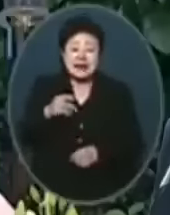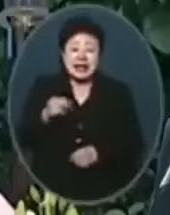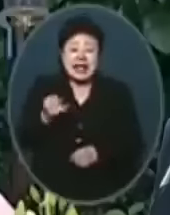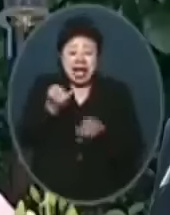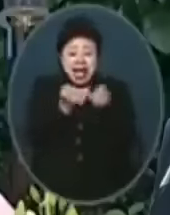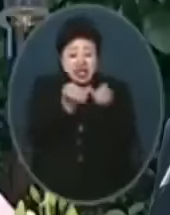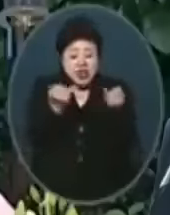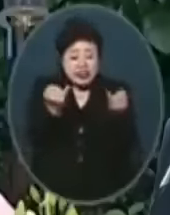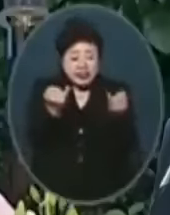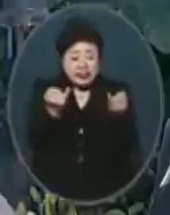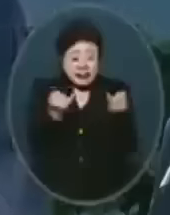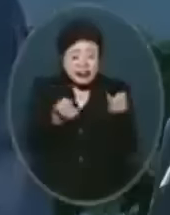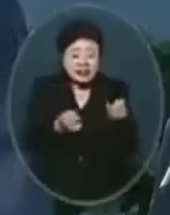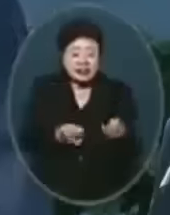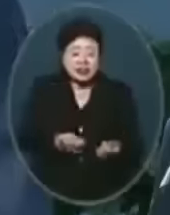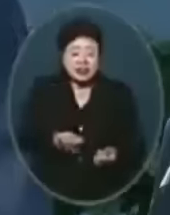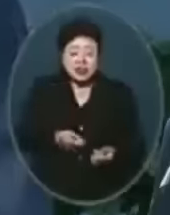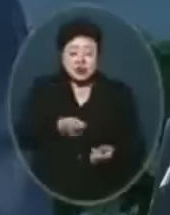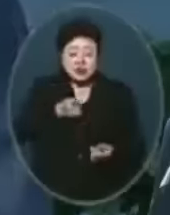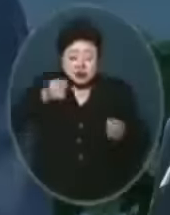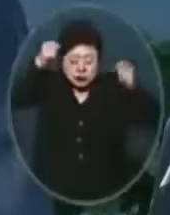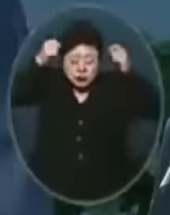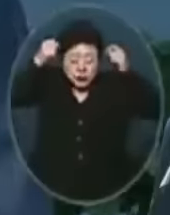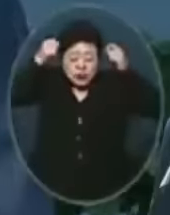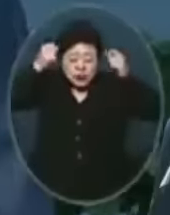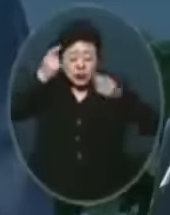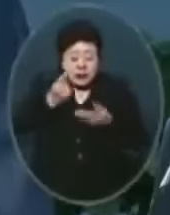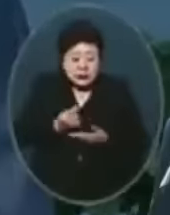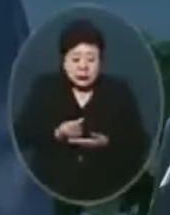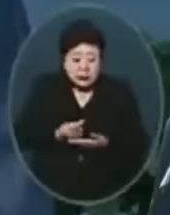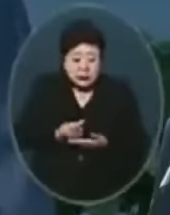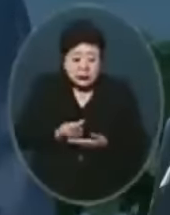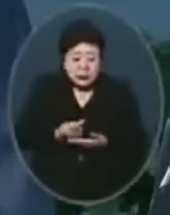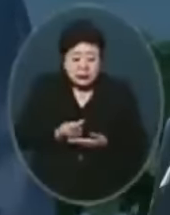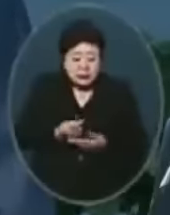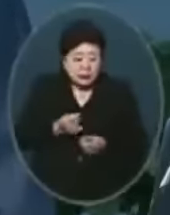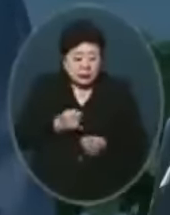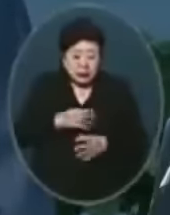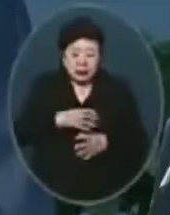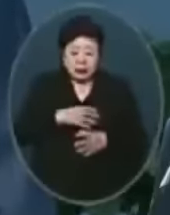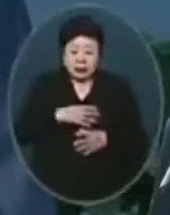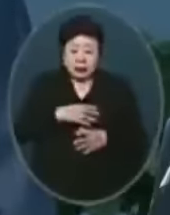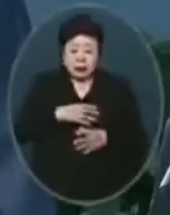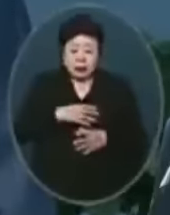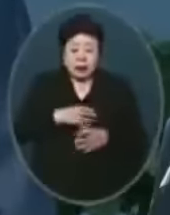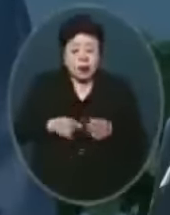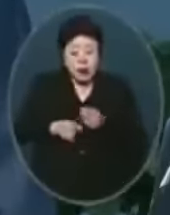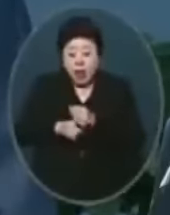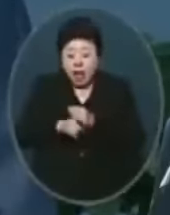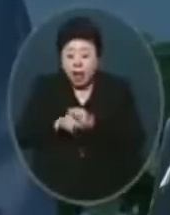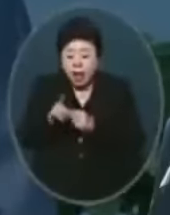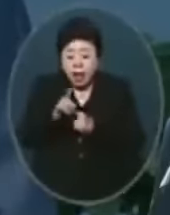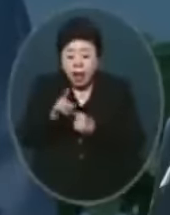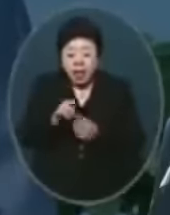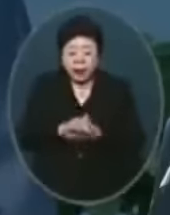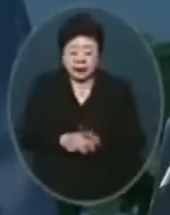여자가 물동이를 들고 나왔습니다. 기이합니다. 왜냐하면